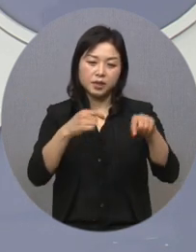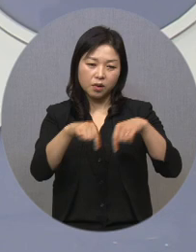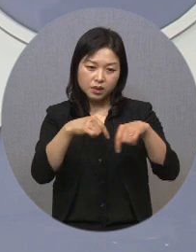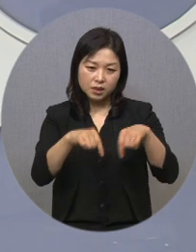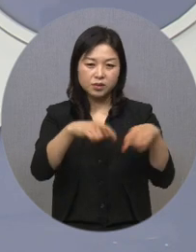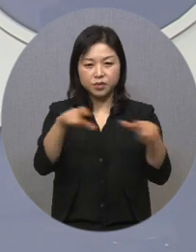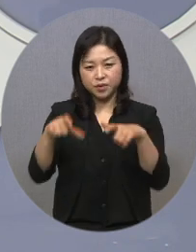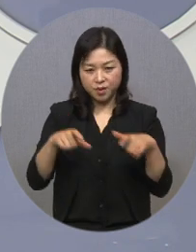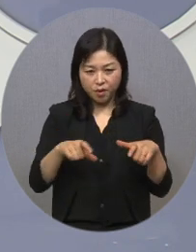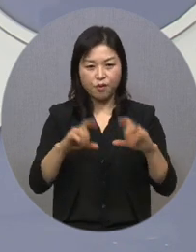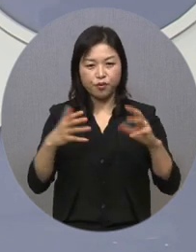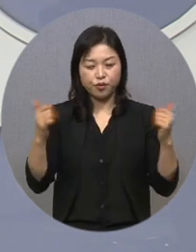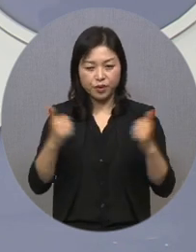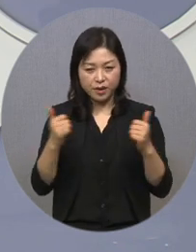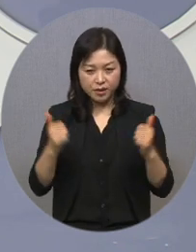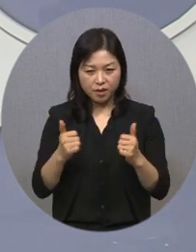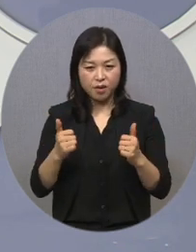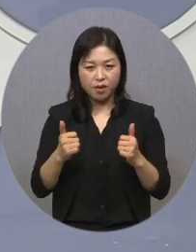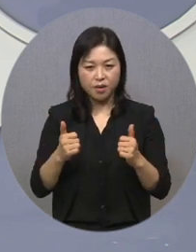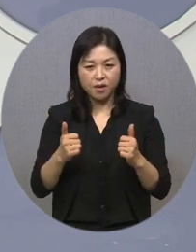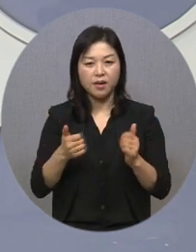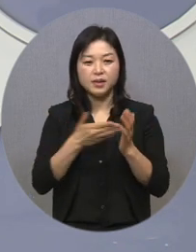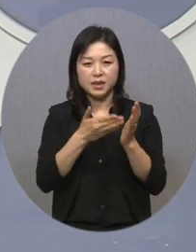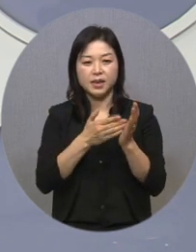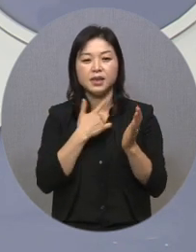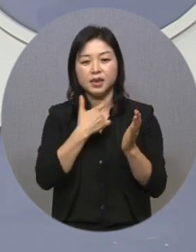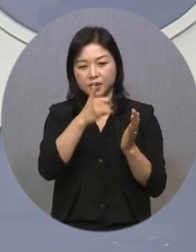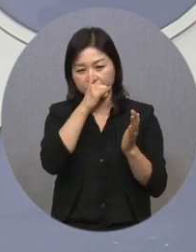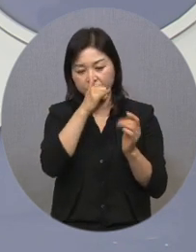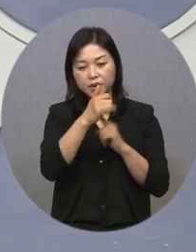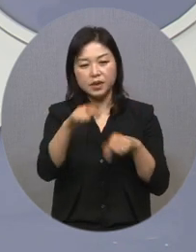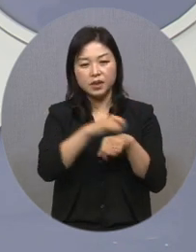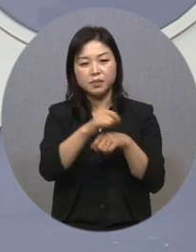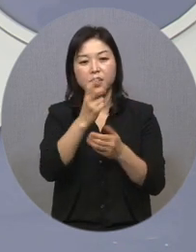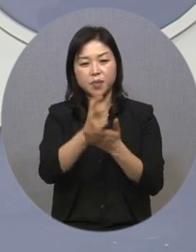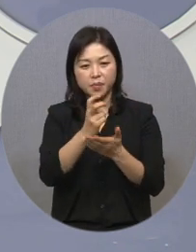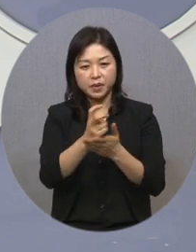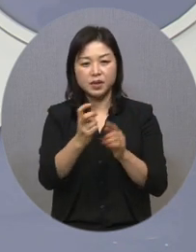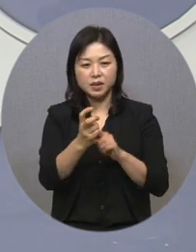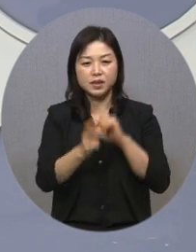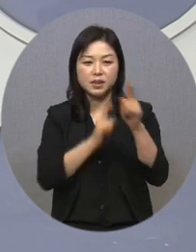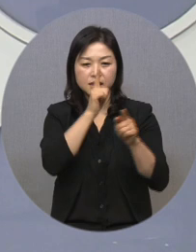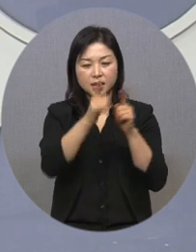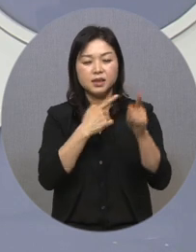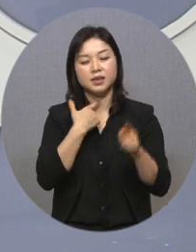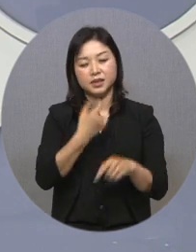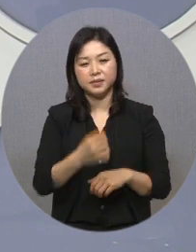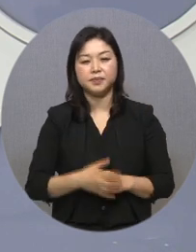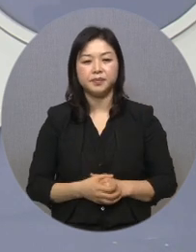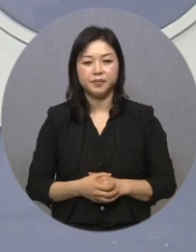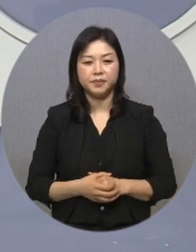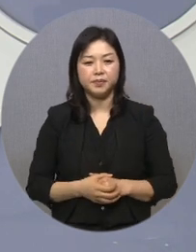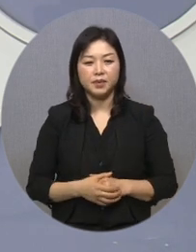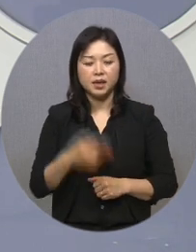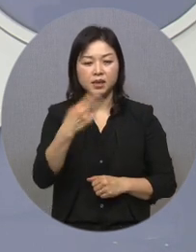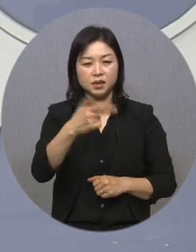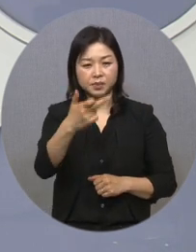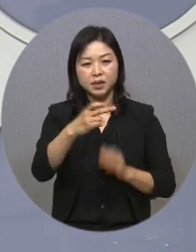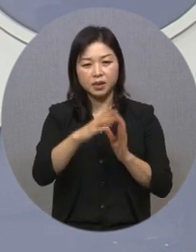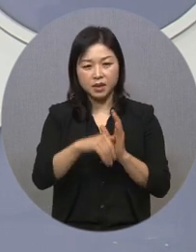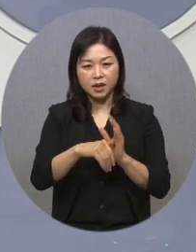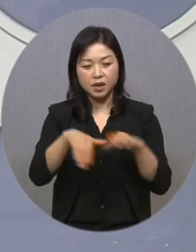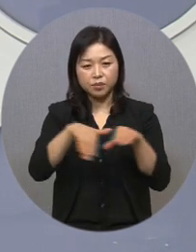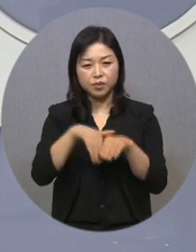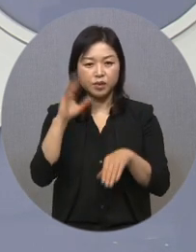정치권 국회에서 제안되어지고 특별법들을 요청을 하는 상황들입니다. 또한 17년도에